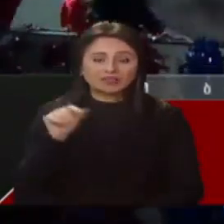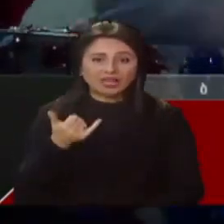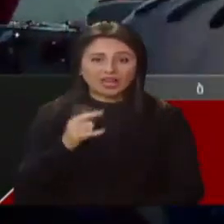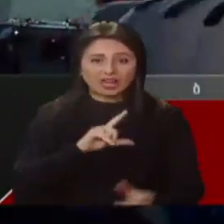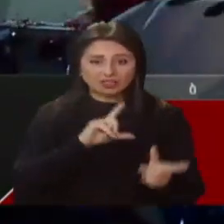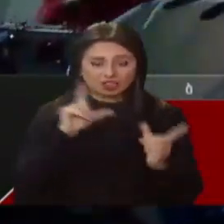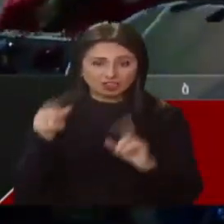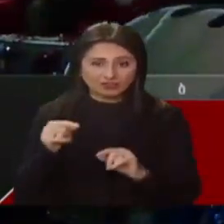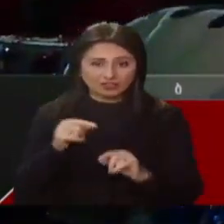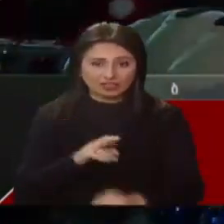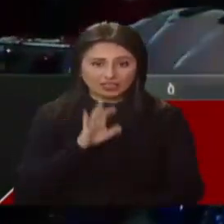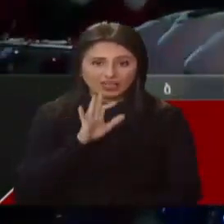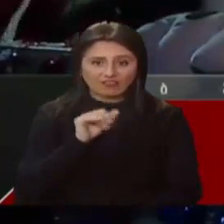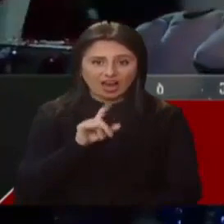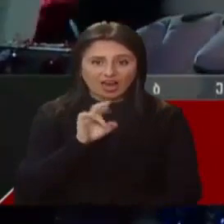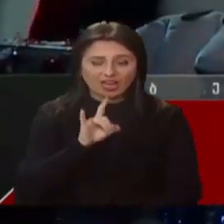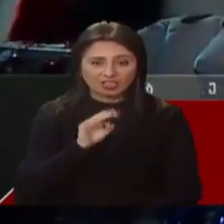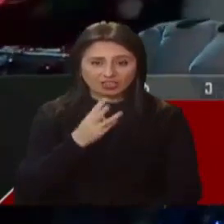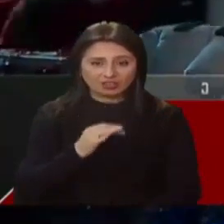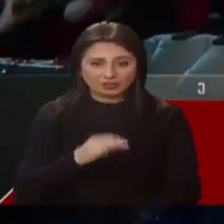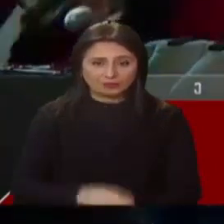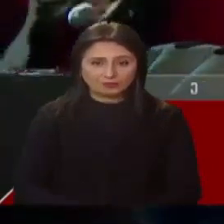ახლა ჩვენ მივდივართ ქახრიში.